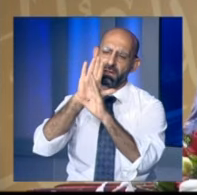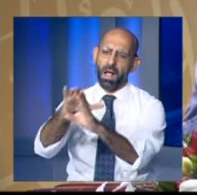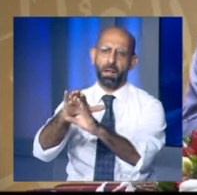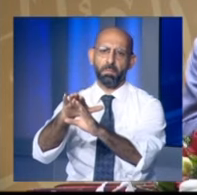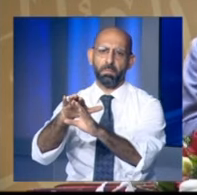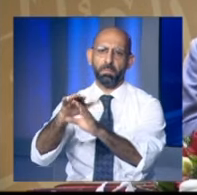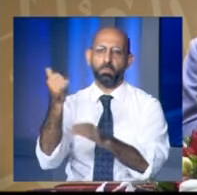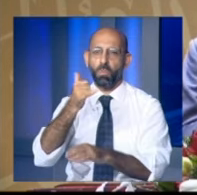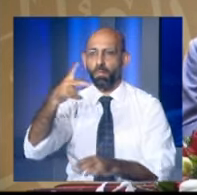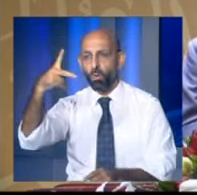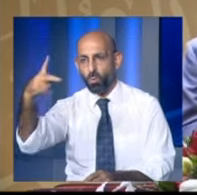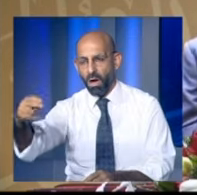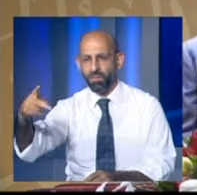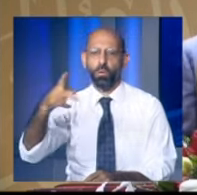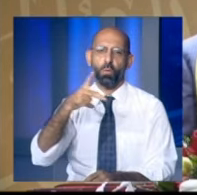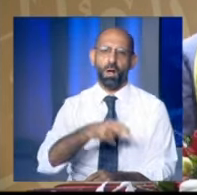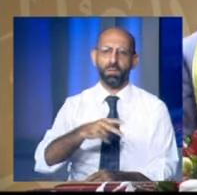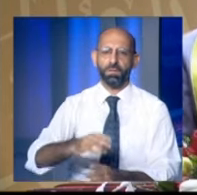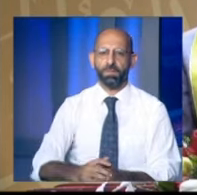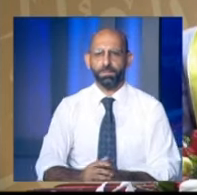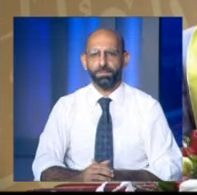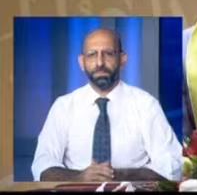تقف المقاومة في لبنان عن أداء